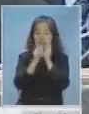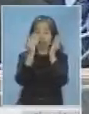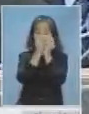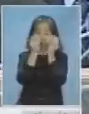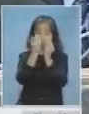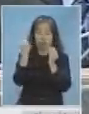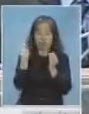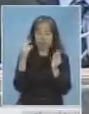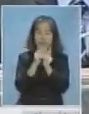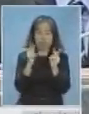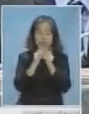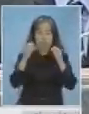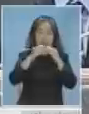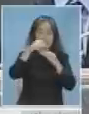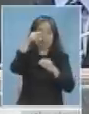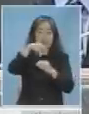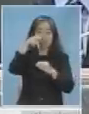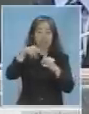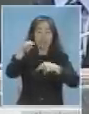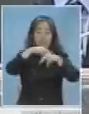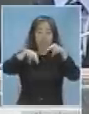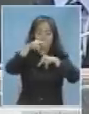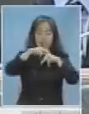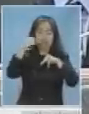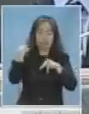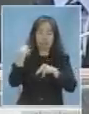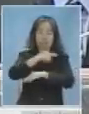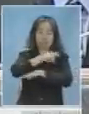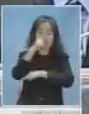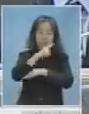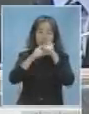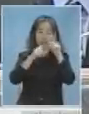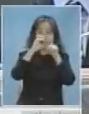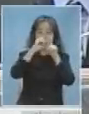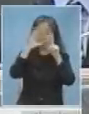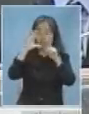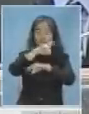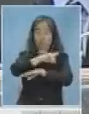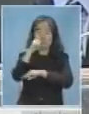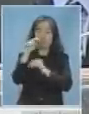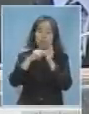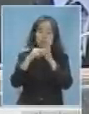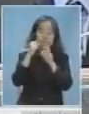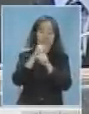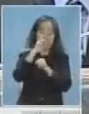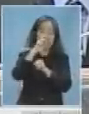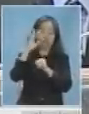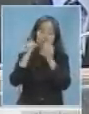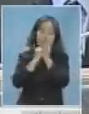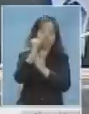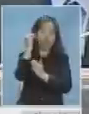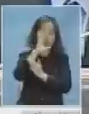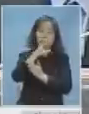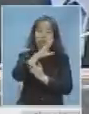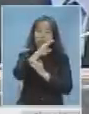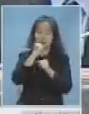ามัญพิจารณาเนี่ยนะครับ105วันเนี่ยมันไม่ใช่ระบบที่ถูกต้องครับเพราะเราต้องเร่งมากนะครับ